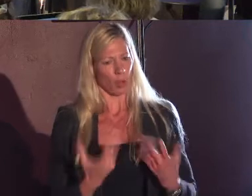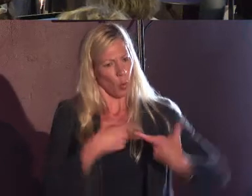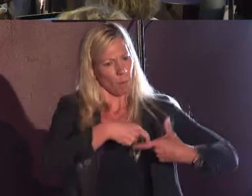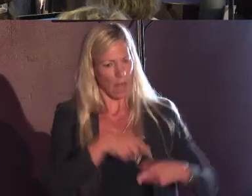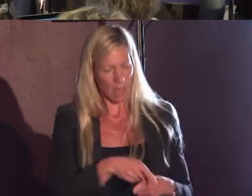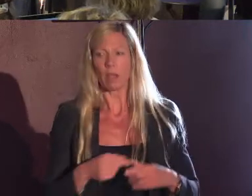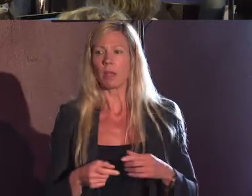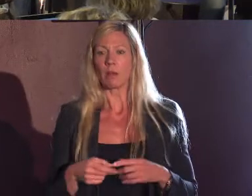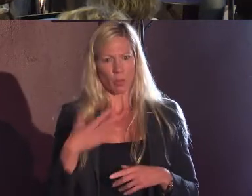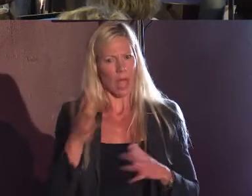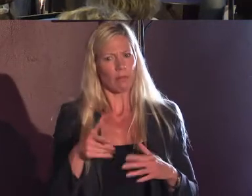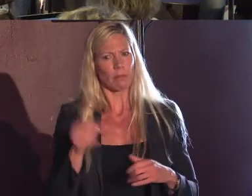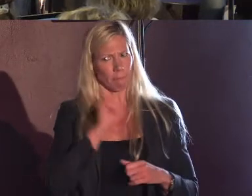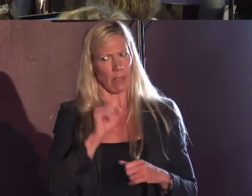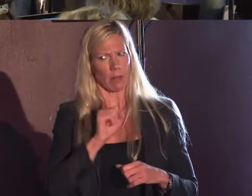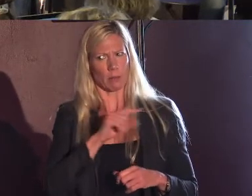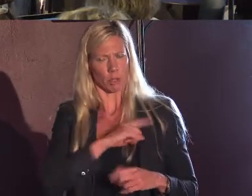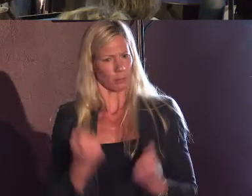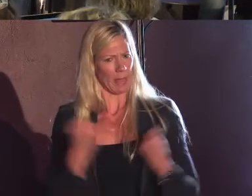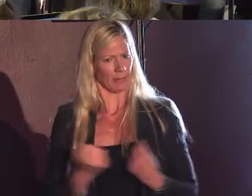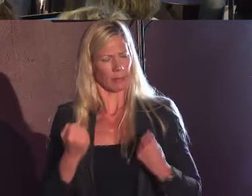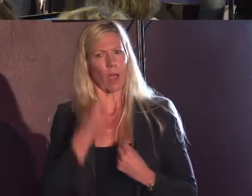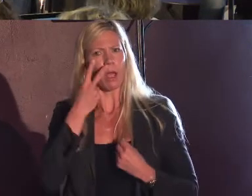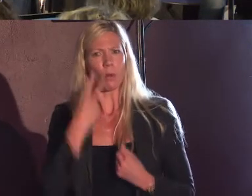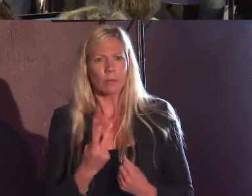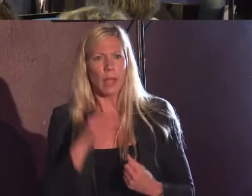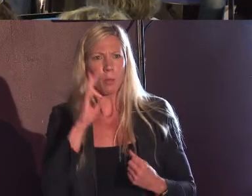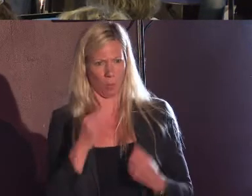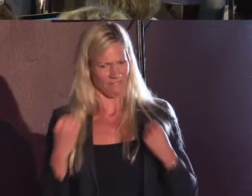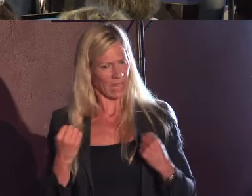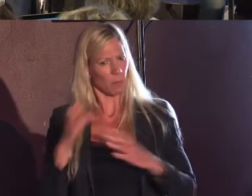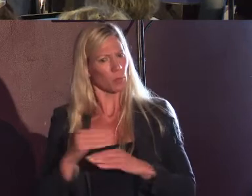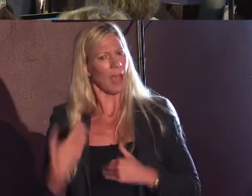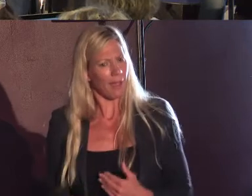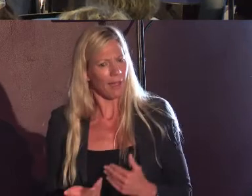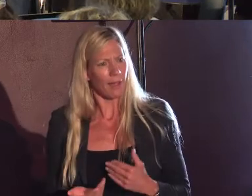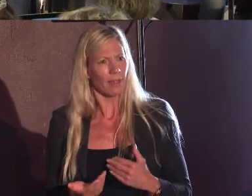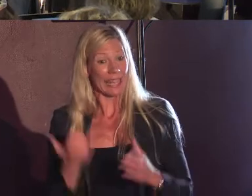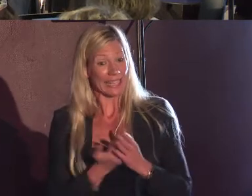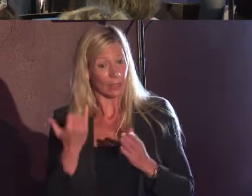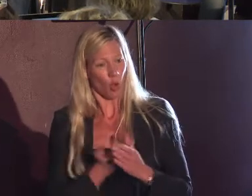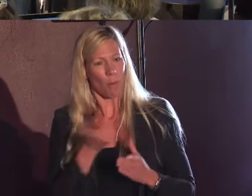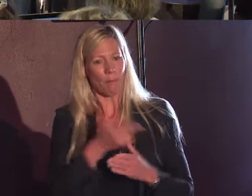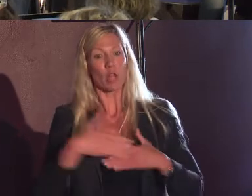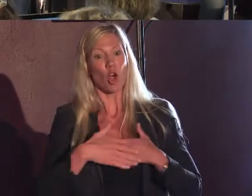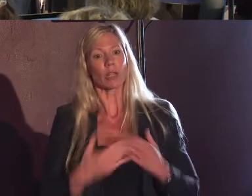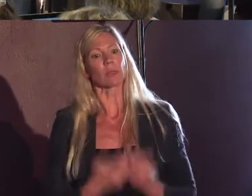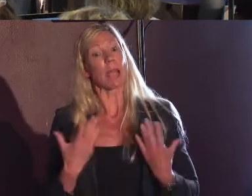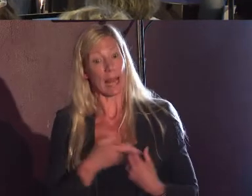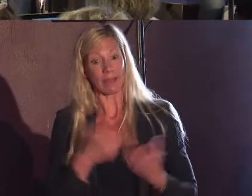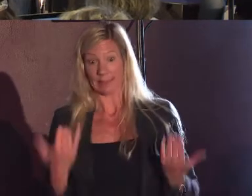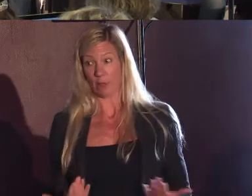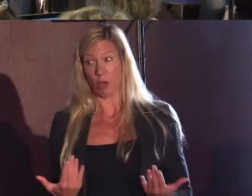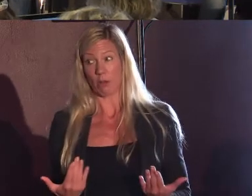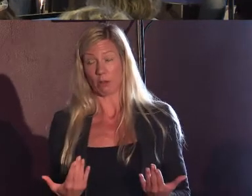det varit oerhört spännande att se hur viktig musiken är inom dataspelen